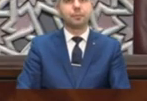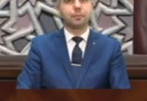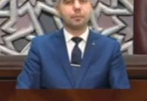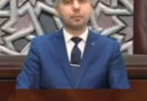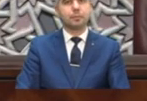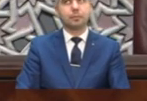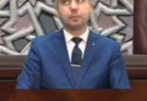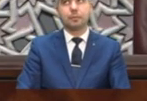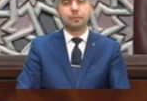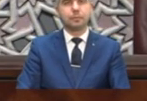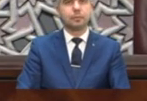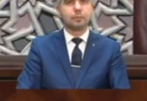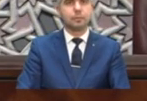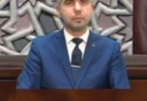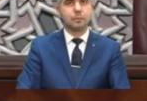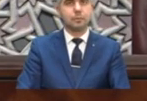النائب المحترم.